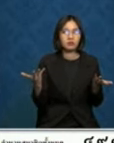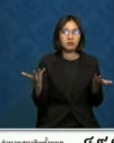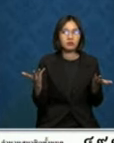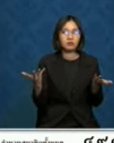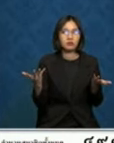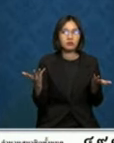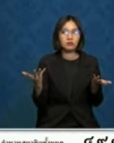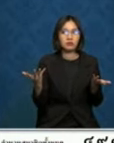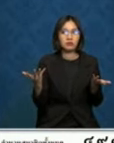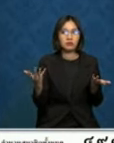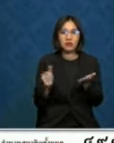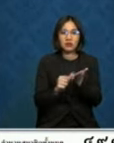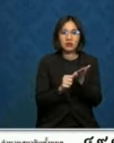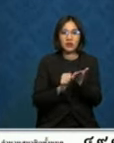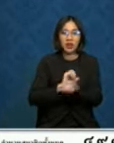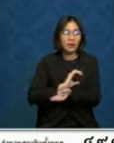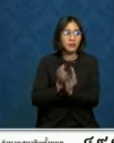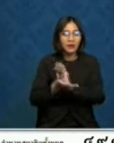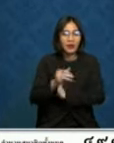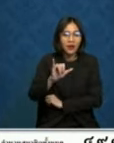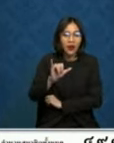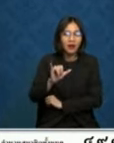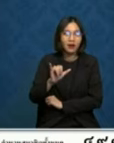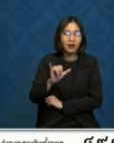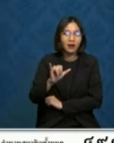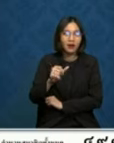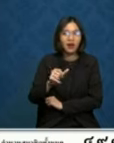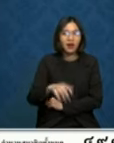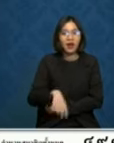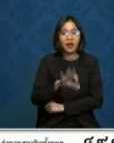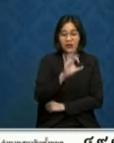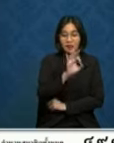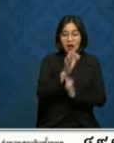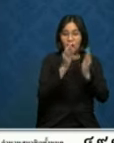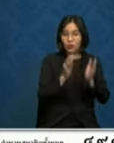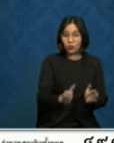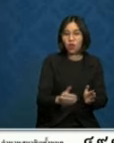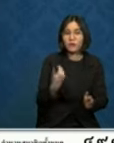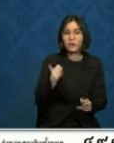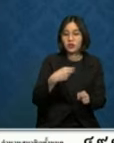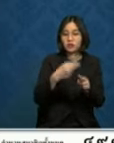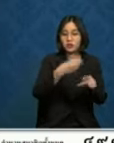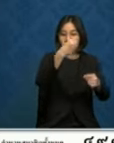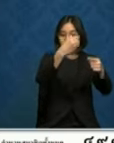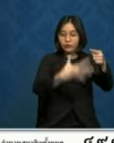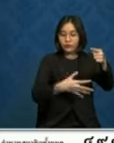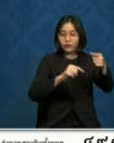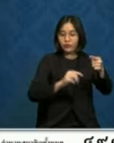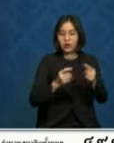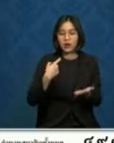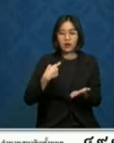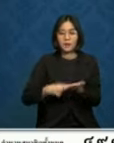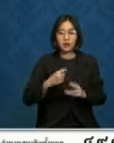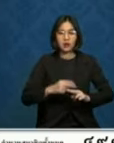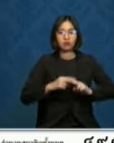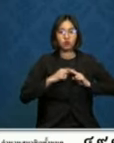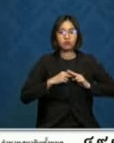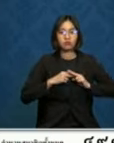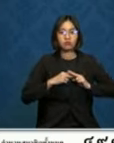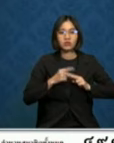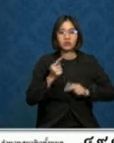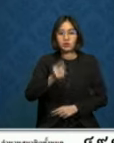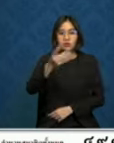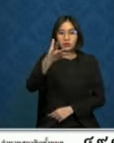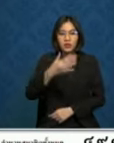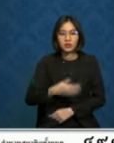ยังอีกยังไม่ปรับเป็นยอดจริงอีกพูดให้ถูกก็คือ9คนเนี่ยมีแต่รายชื่อค่ะเป็นผู้ประกันตนทิพย์ค่ะเพ